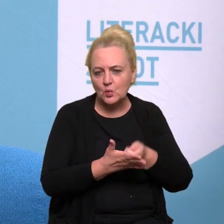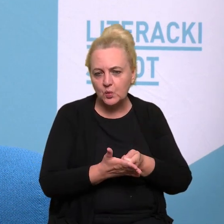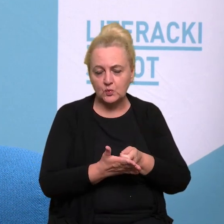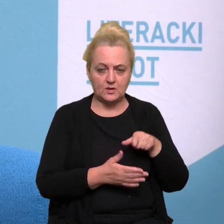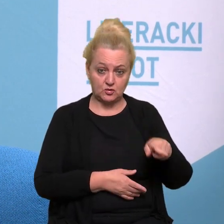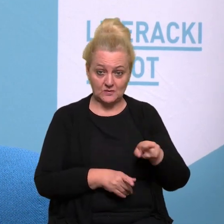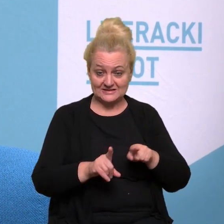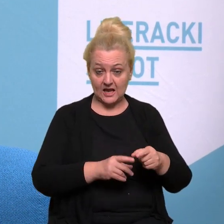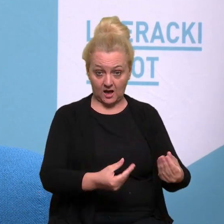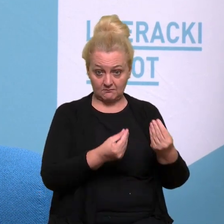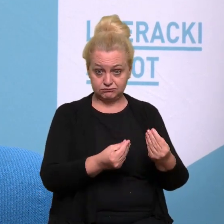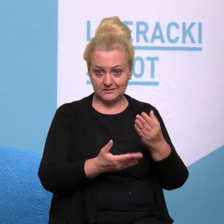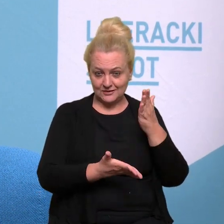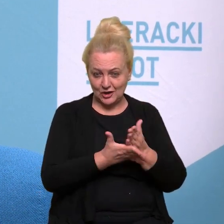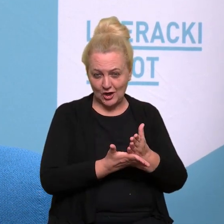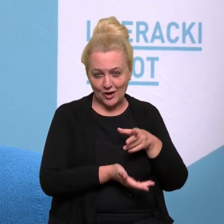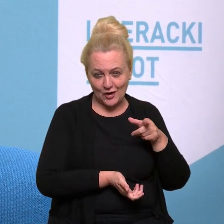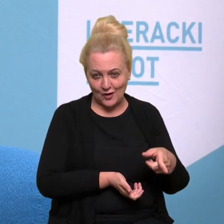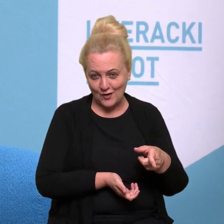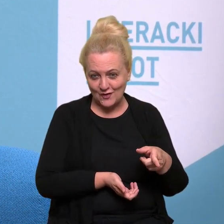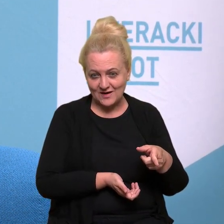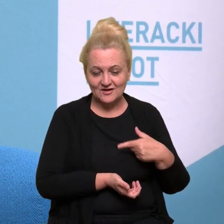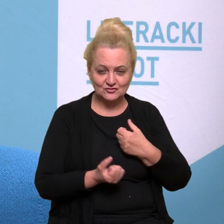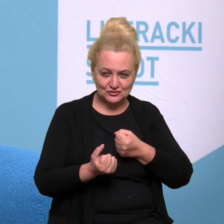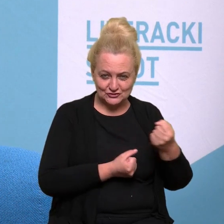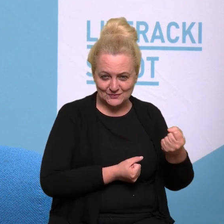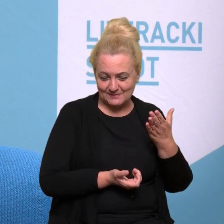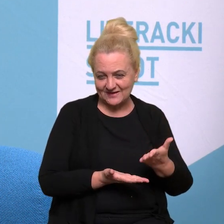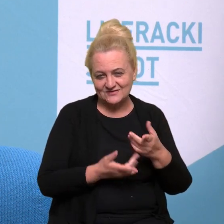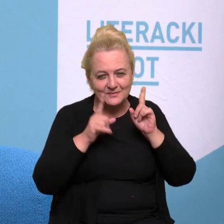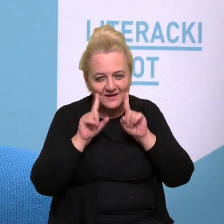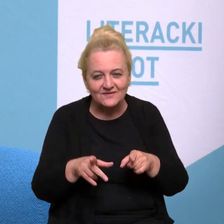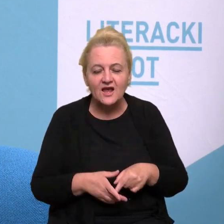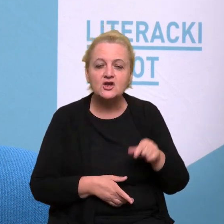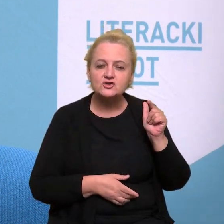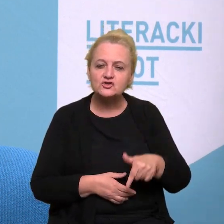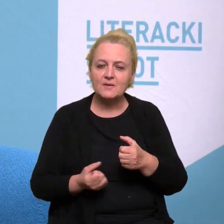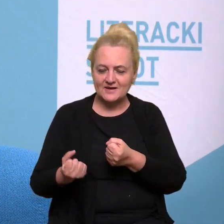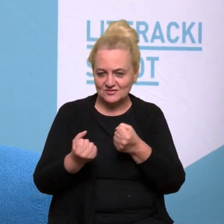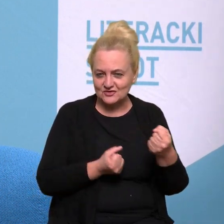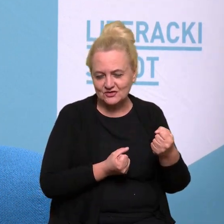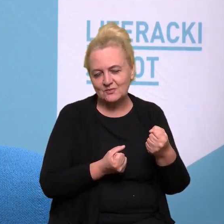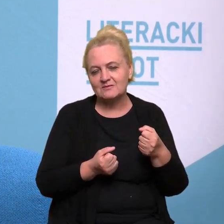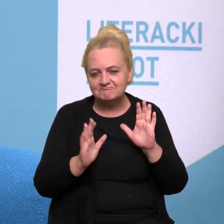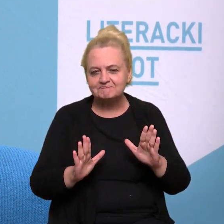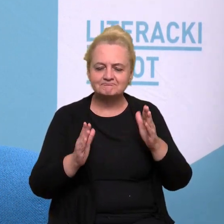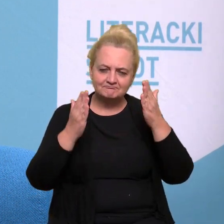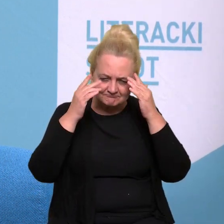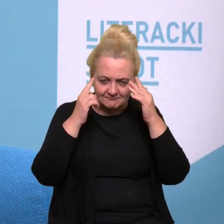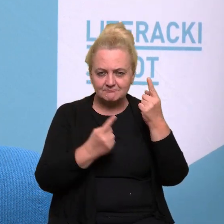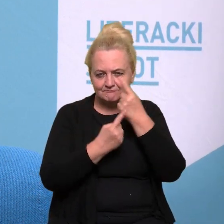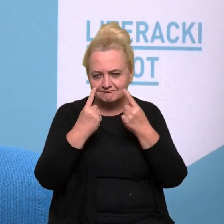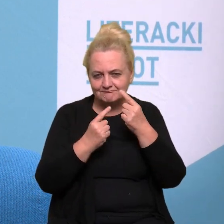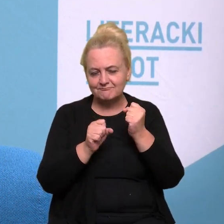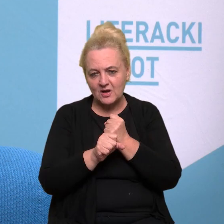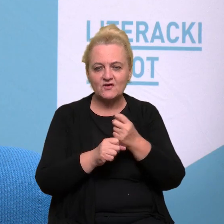jakiś wyznacznik ideału, którego będę się trzymała. Prawda? Że trzeba zachować jakiś taki po prostu zdrowy rozsądek w tym,